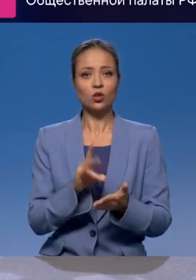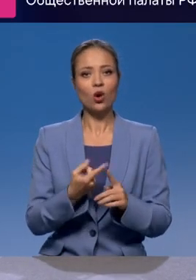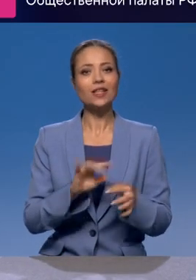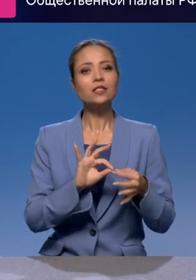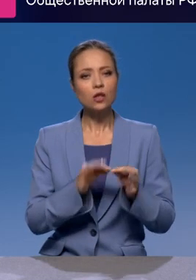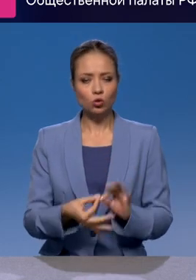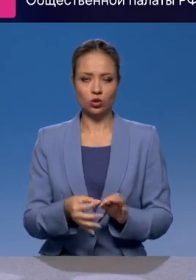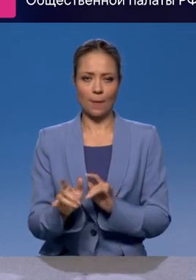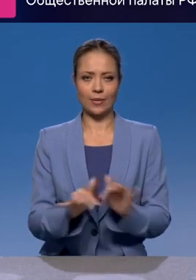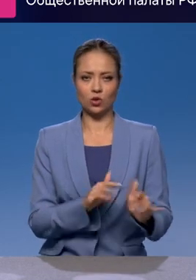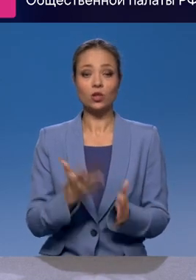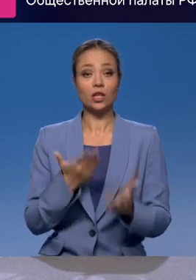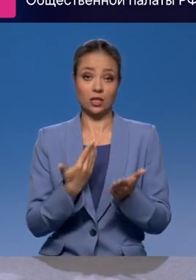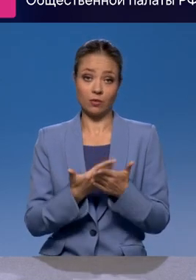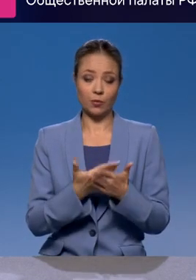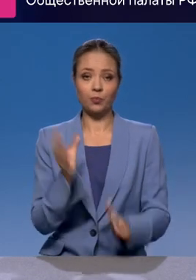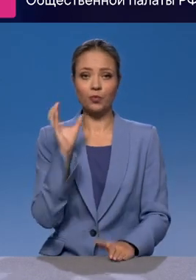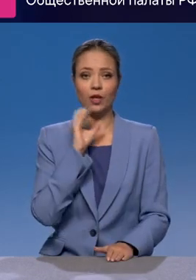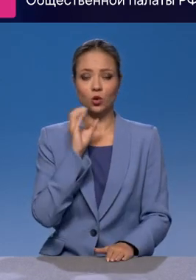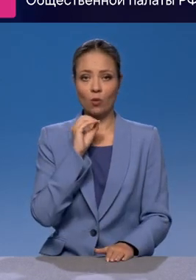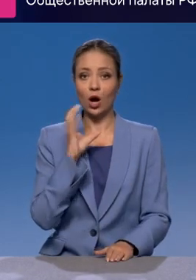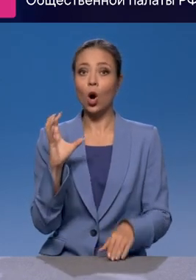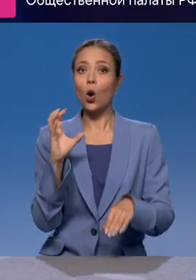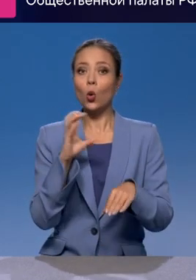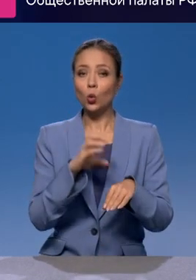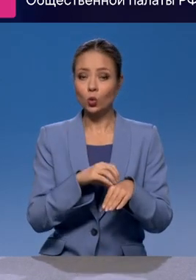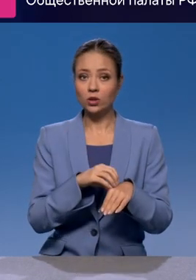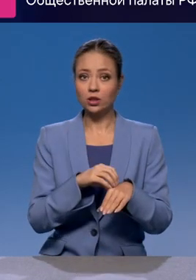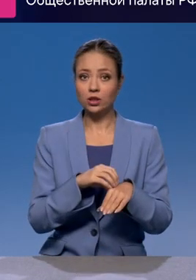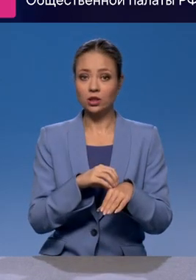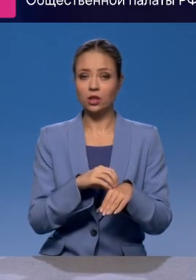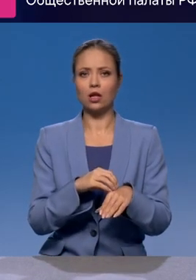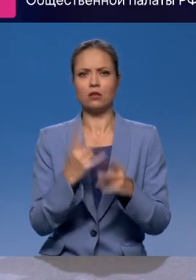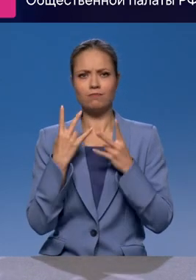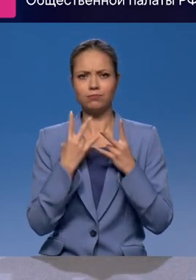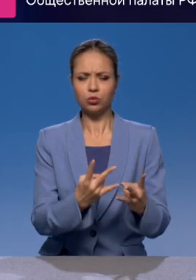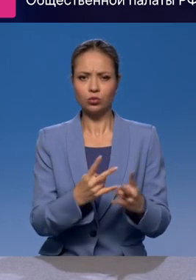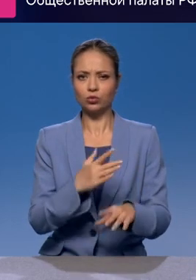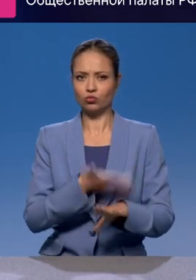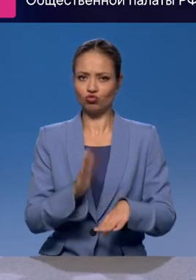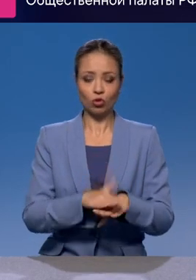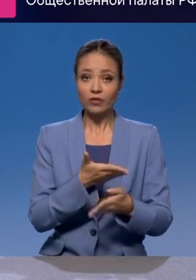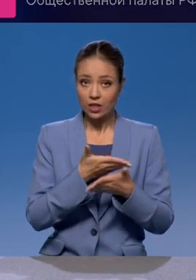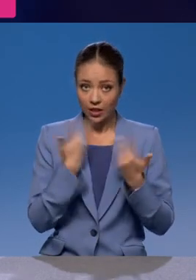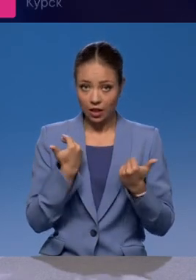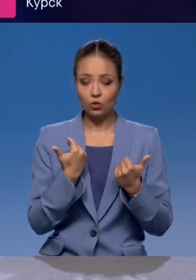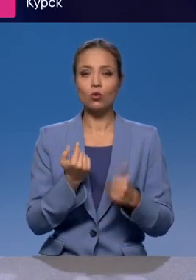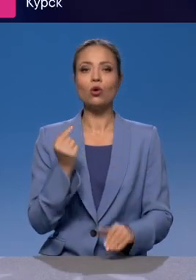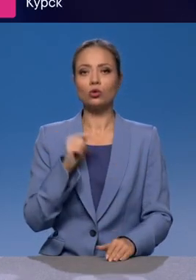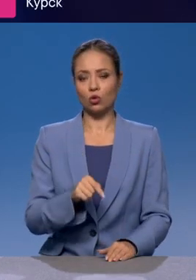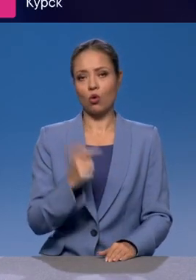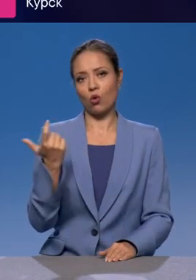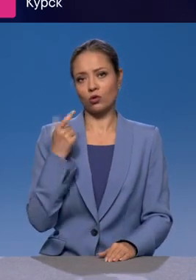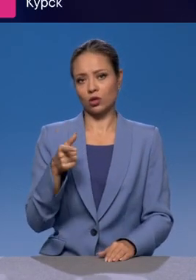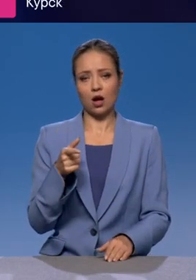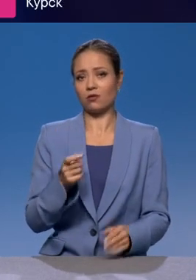предположим, если собака укусила и нет тяжкого вреда здоровью, есть легкий вред здоровью, в этом случае хозяин освобождается от